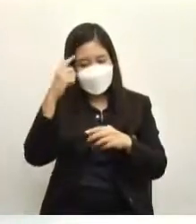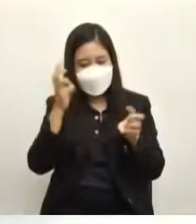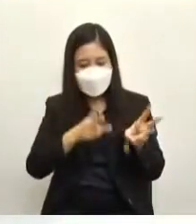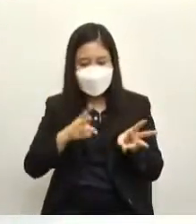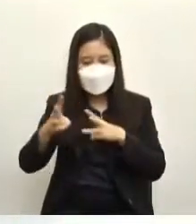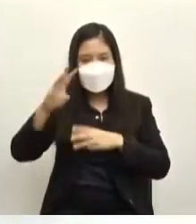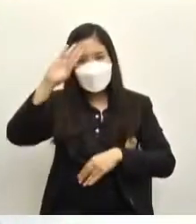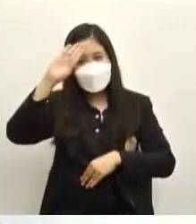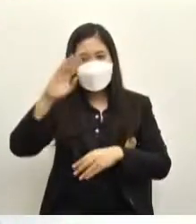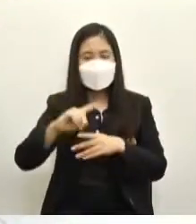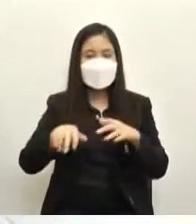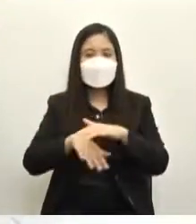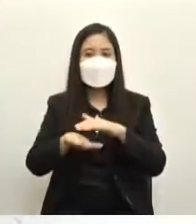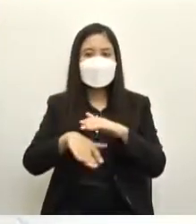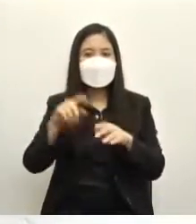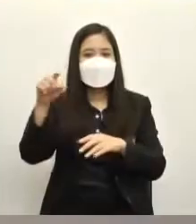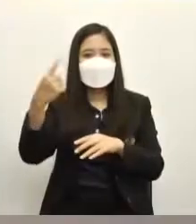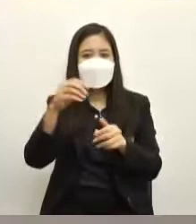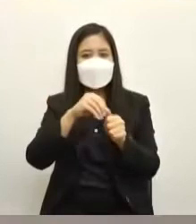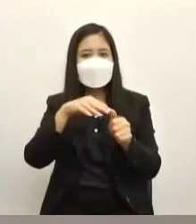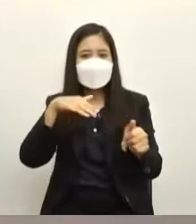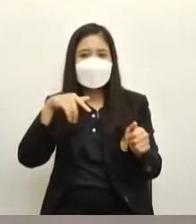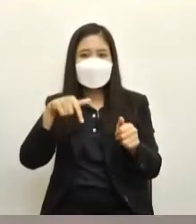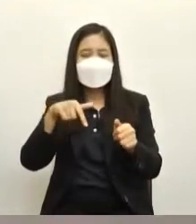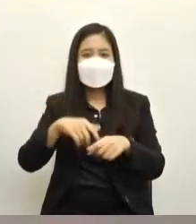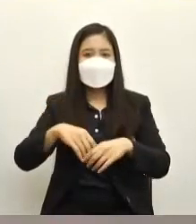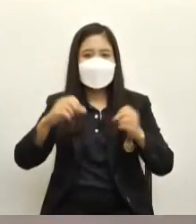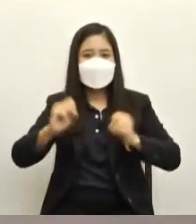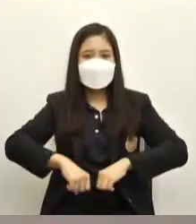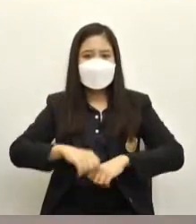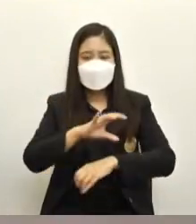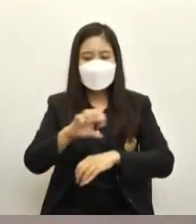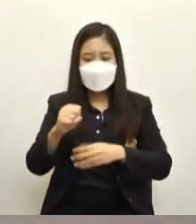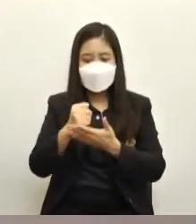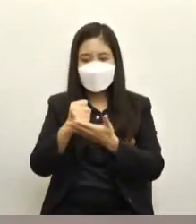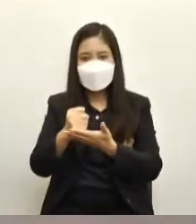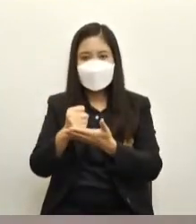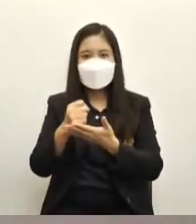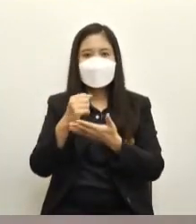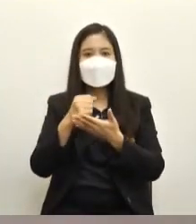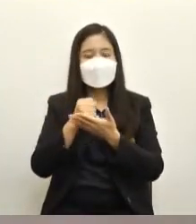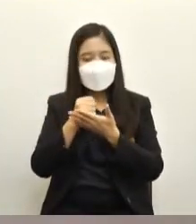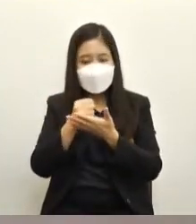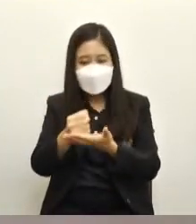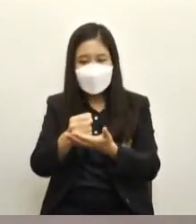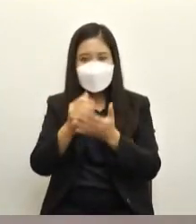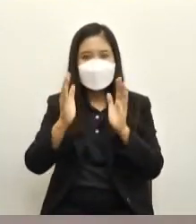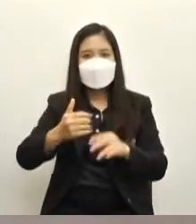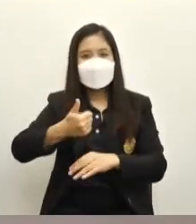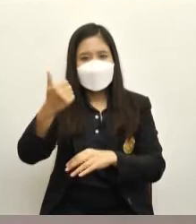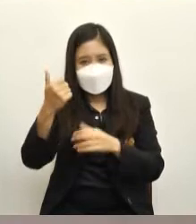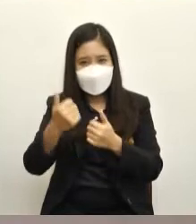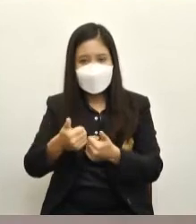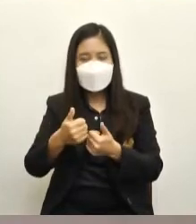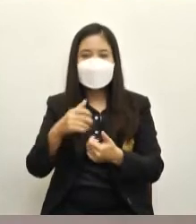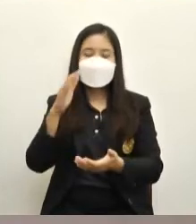ายเลยค่ะเด็กๆแกนนำทั้ง4คนนะคะสามารถนำวิธีการเบื้องต้นไปช่วยเหลือผู้คนอื่นๆนะคะไม่ว่าจะทั้งในโรงเ